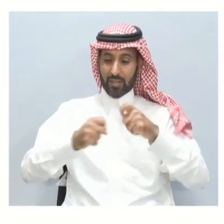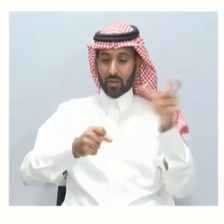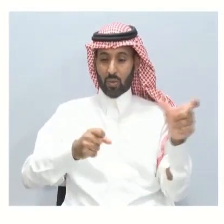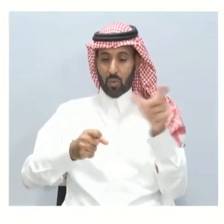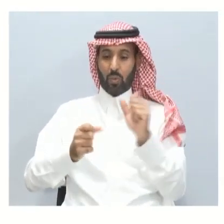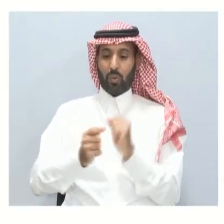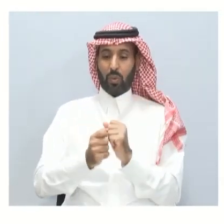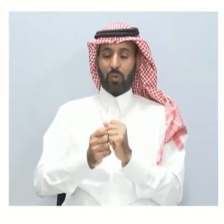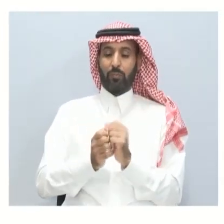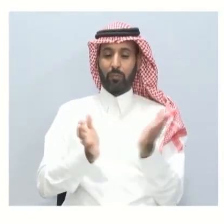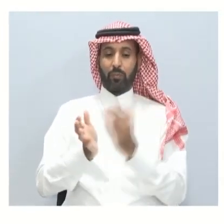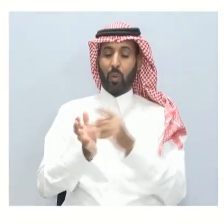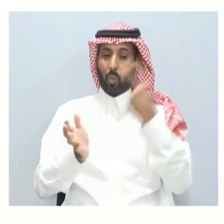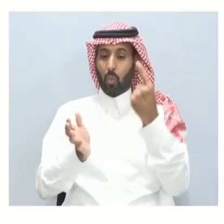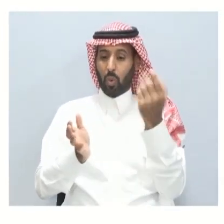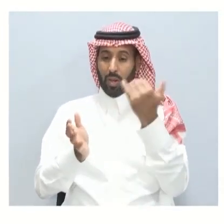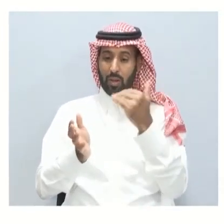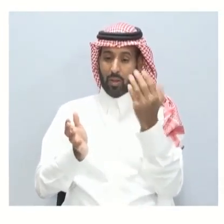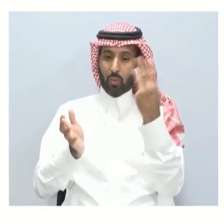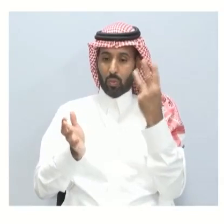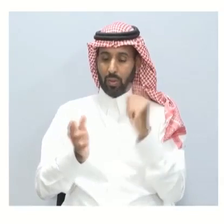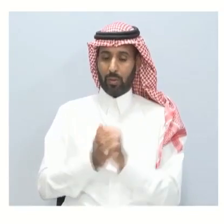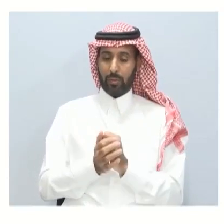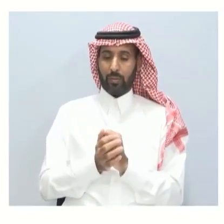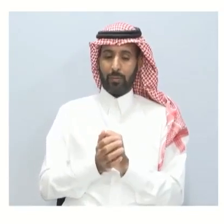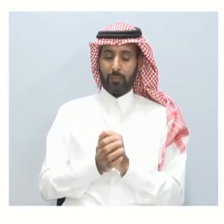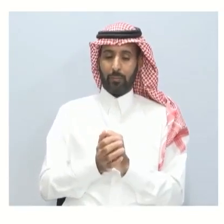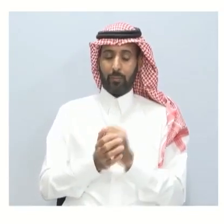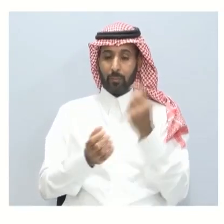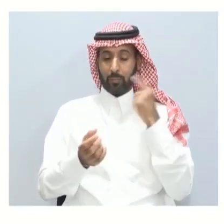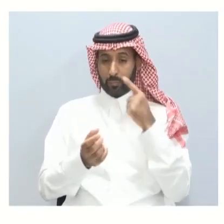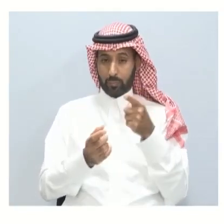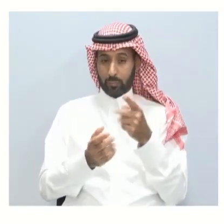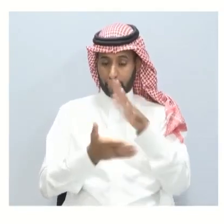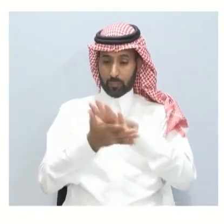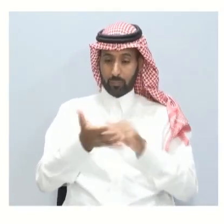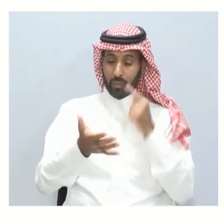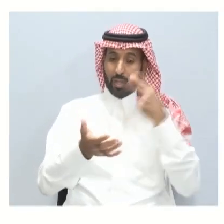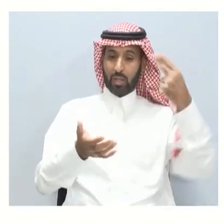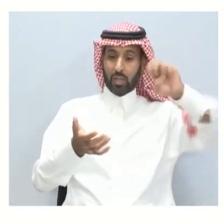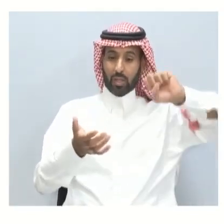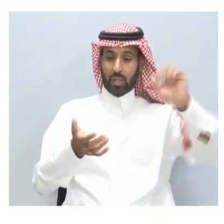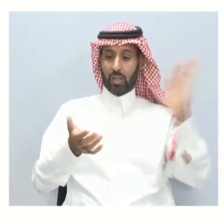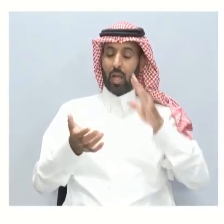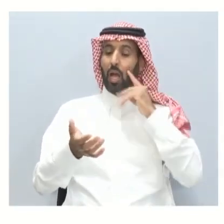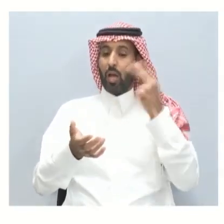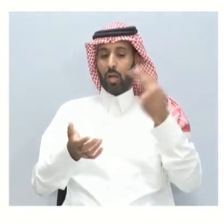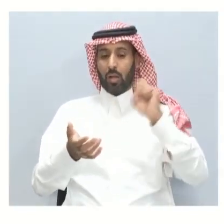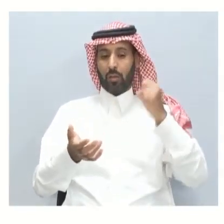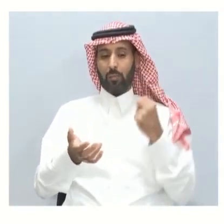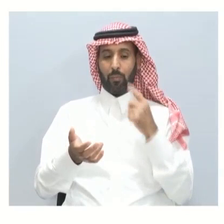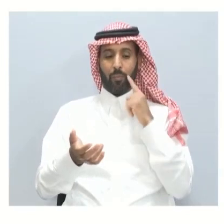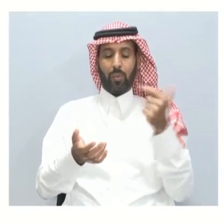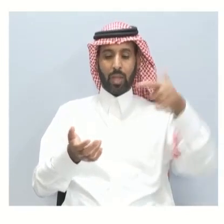مثل الجدول الدوري وهي المجموعه الاولى والمجموعه الثانيه تطبيق هيليوم هيدروجين هيليوم